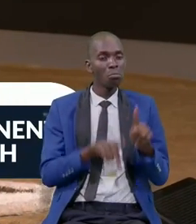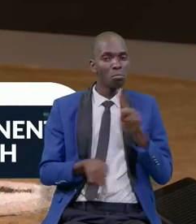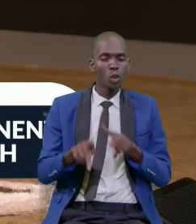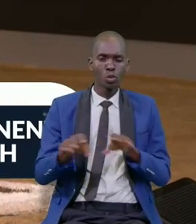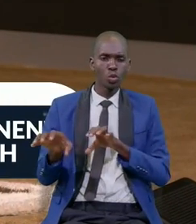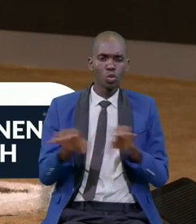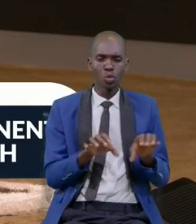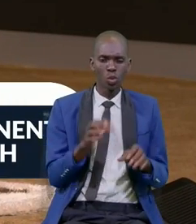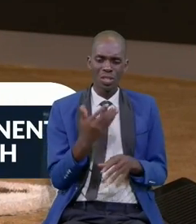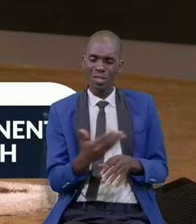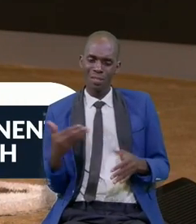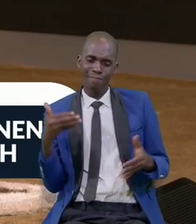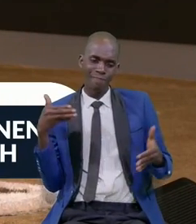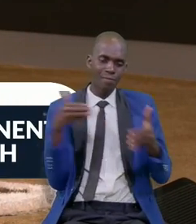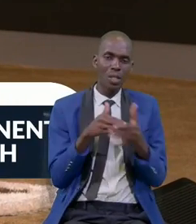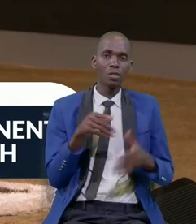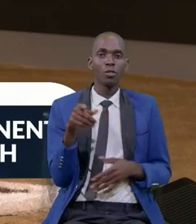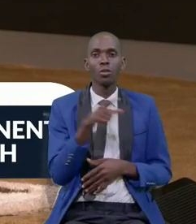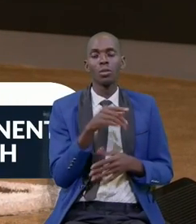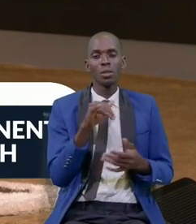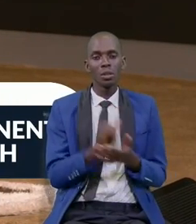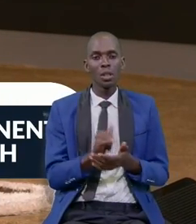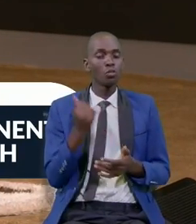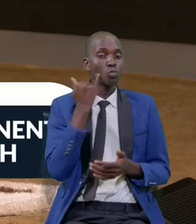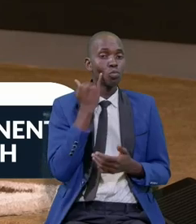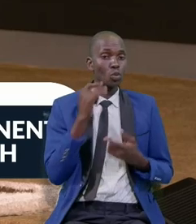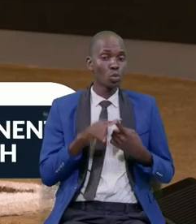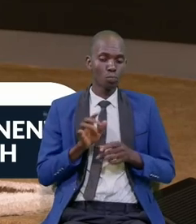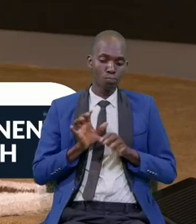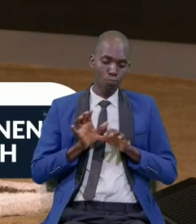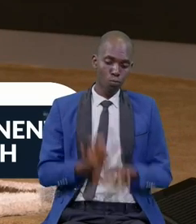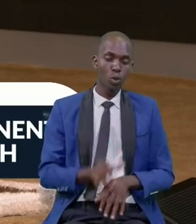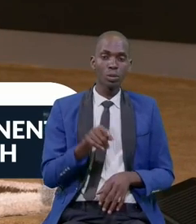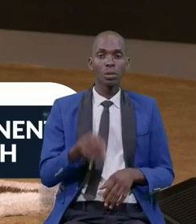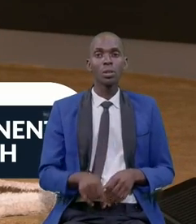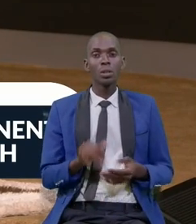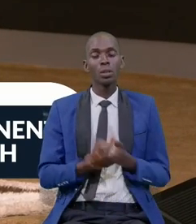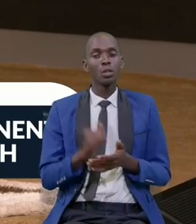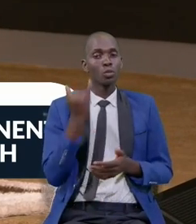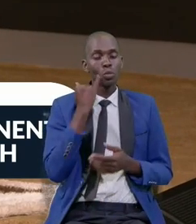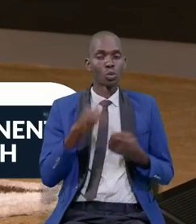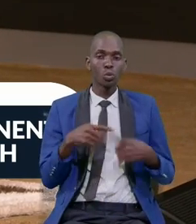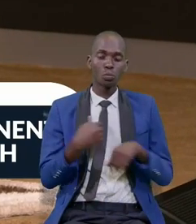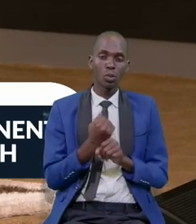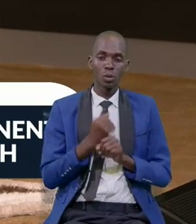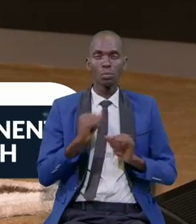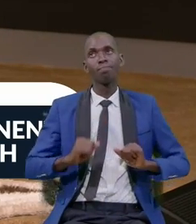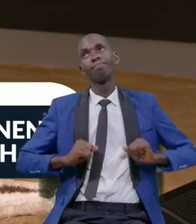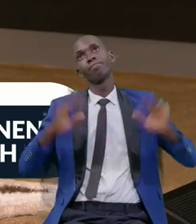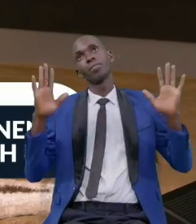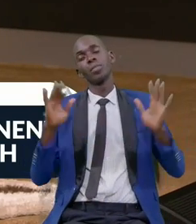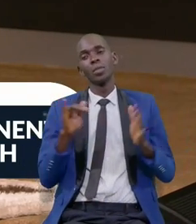font des choses contre vous pour vous terrasser, pour vous faire céder, pour vous faire